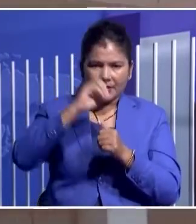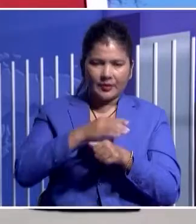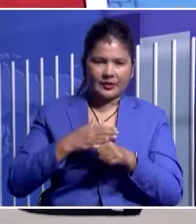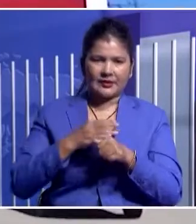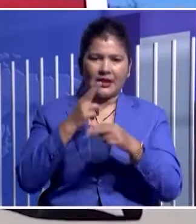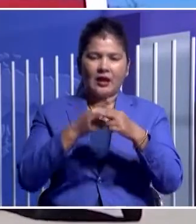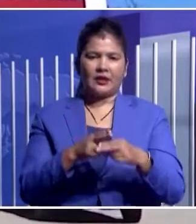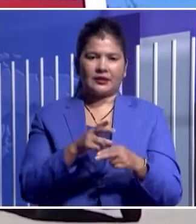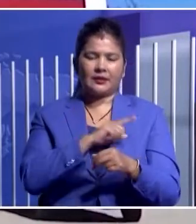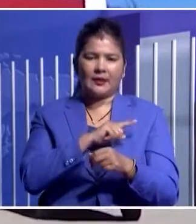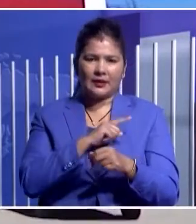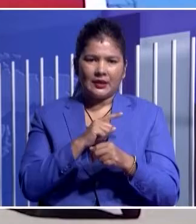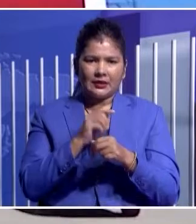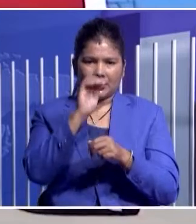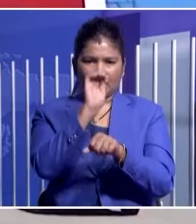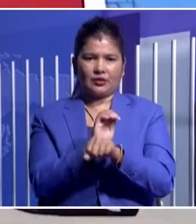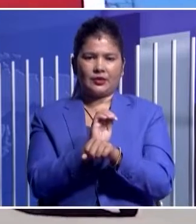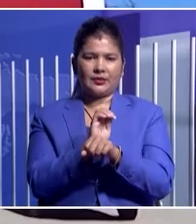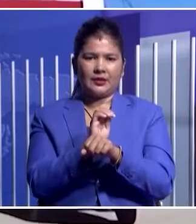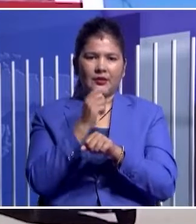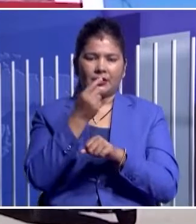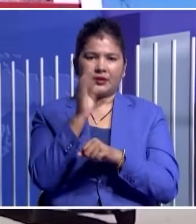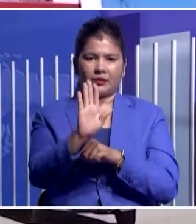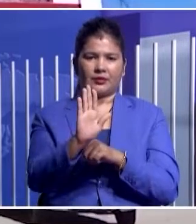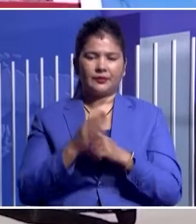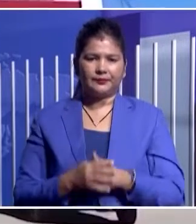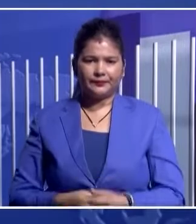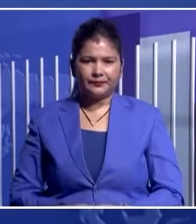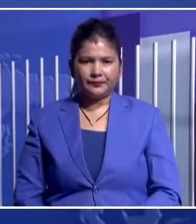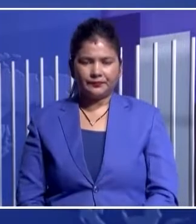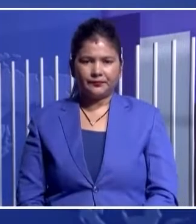आर्थिक मामिला मन्त्रालयका सचिव जितेन्द्र बस्नेतको भनाइ रहेको छ।